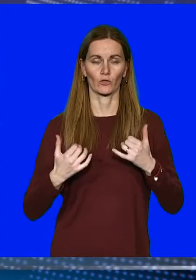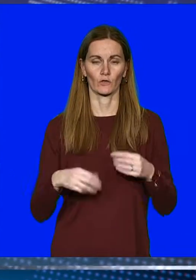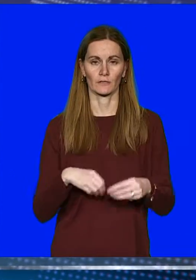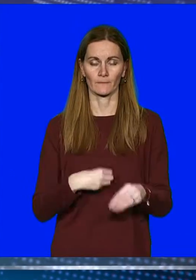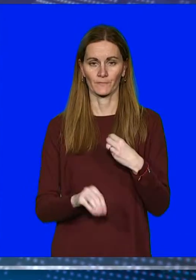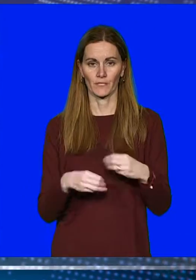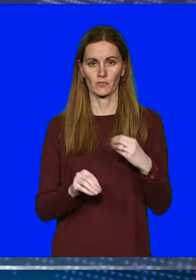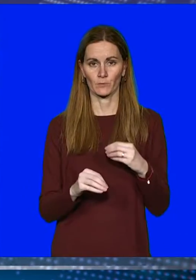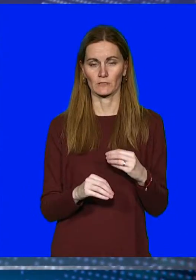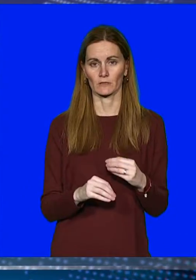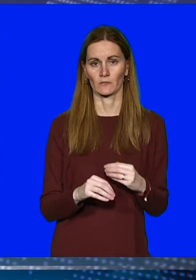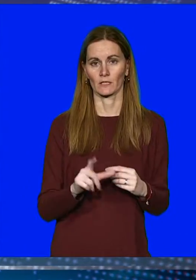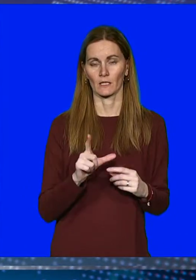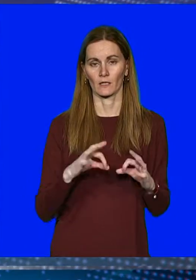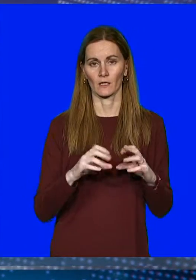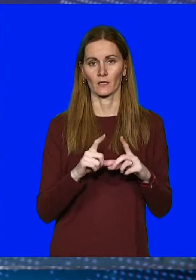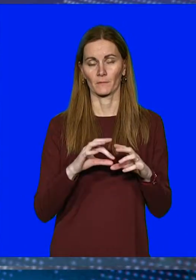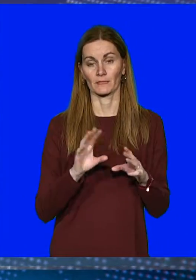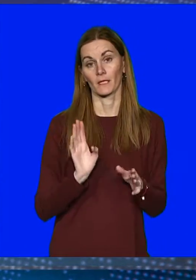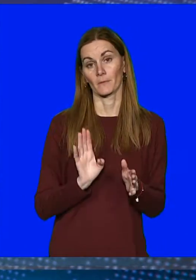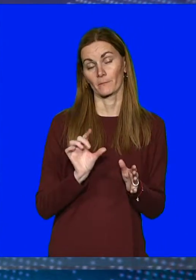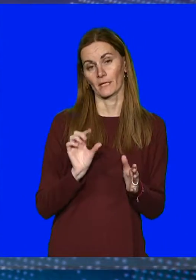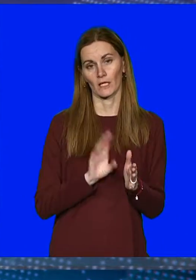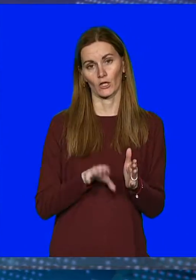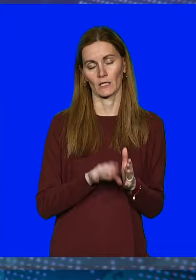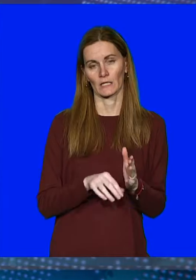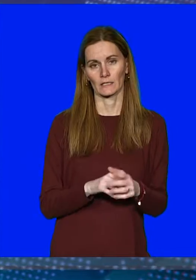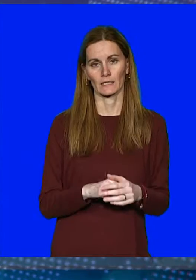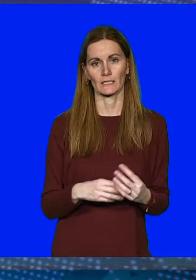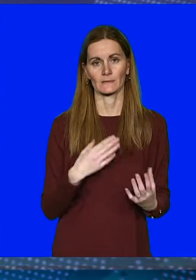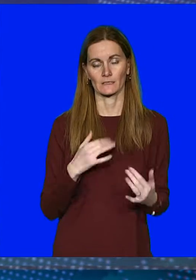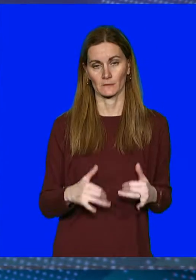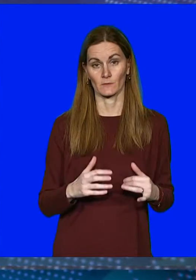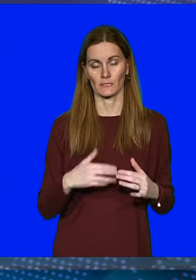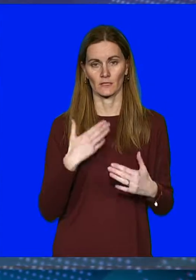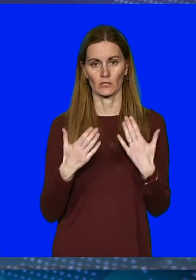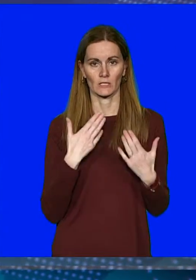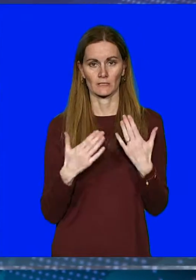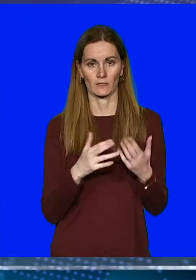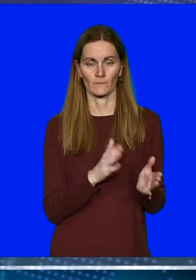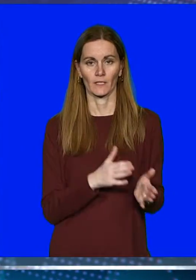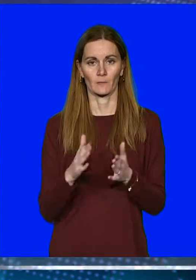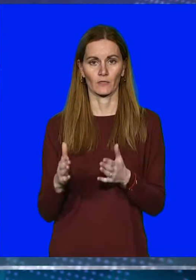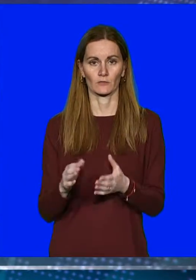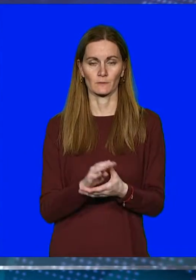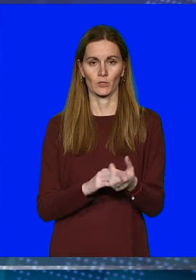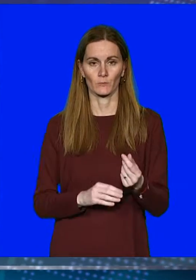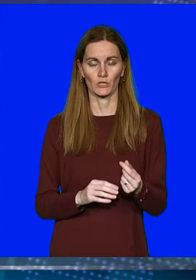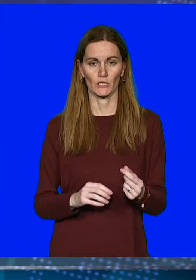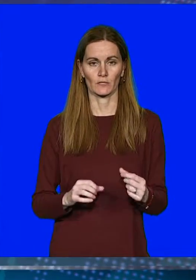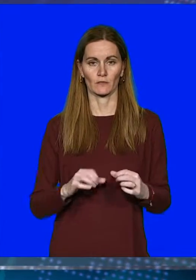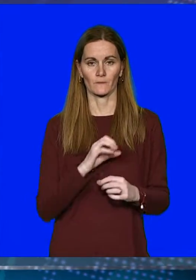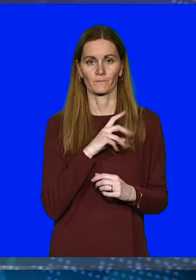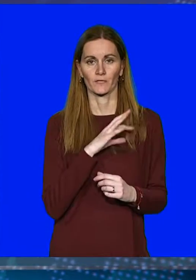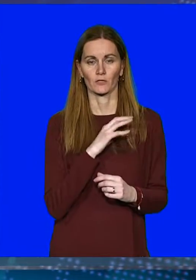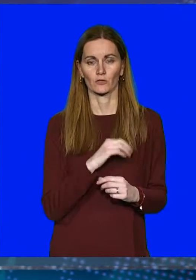godine. Sportska dvorana u osnovne škole Lapadna malo kasni, ali evo sad smo držali jedan sastanak, prilagodili smo